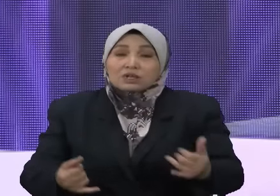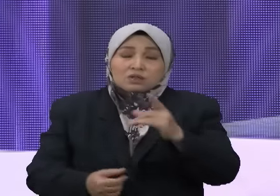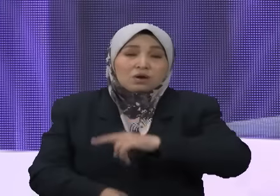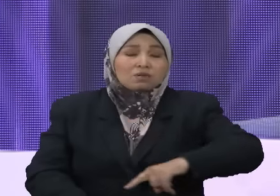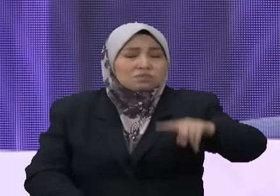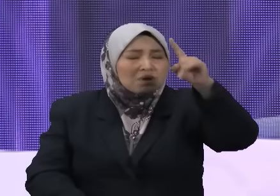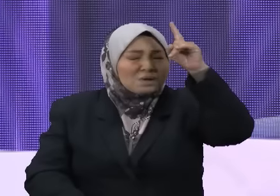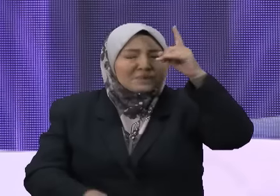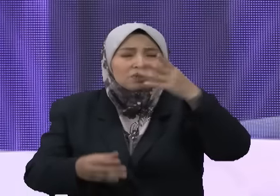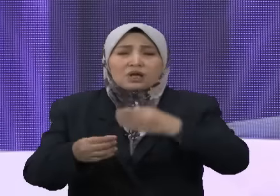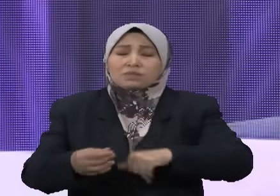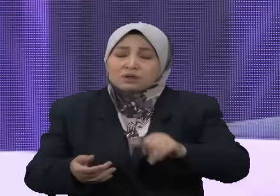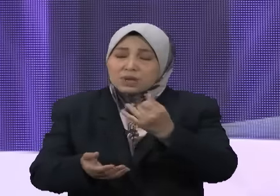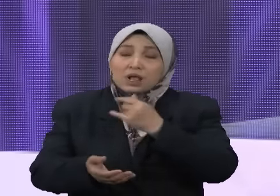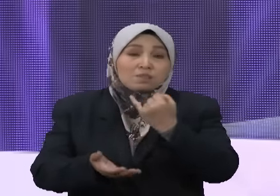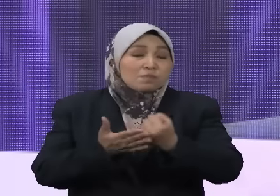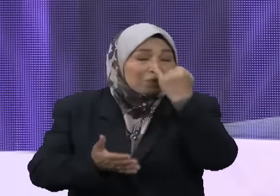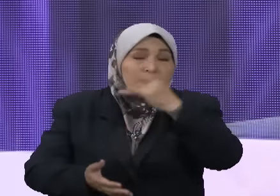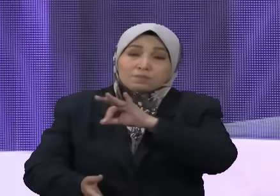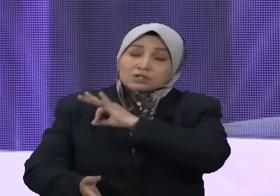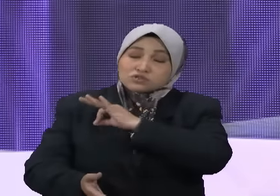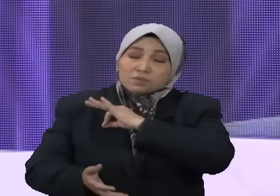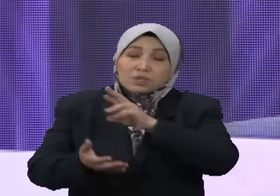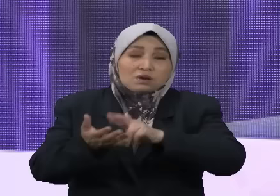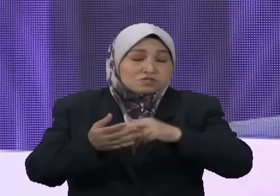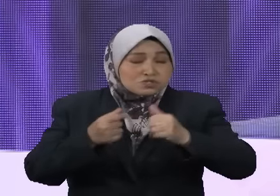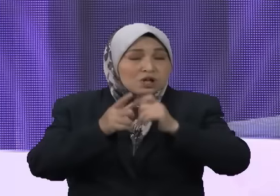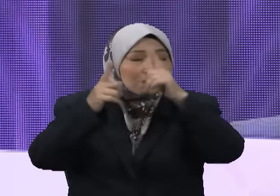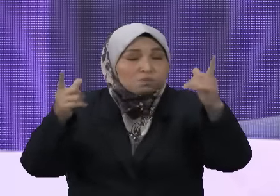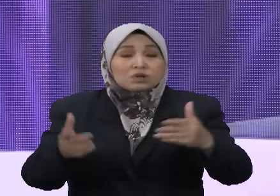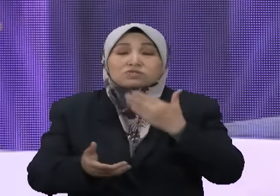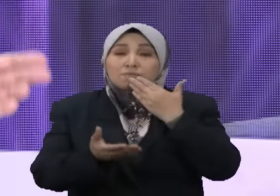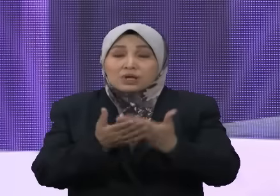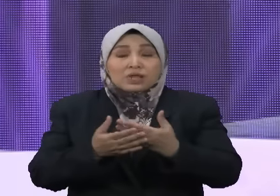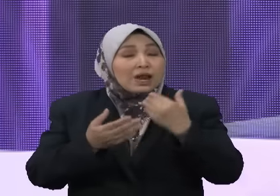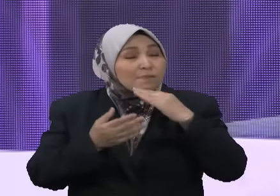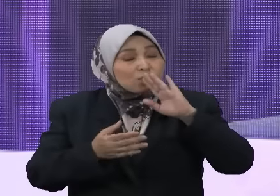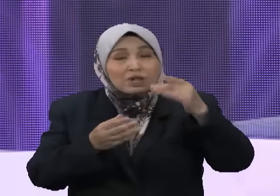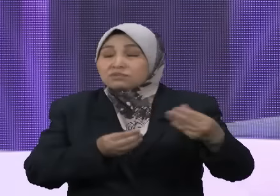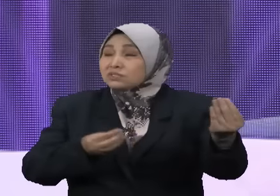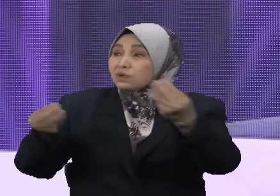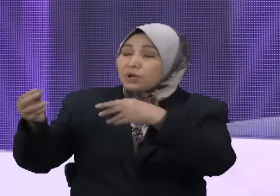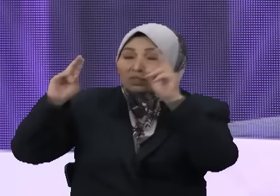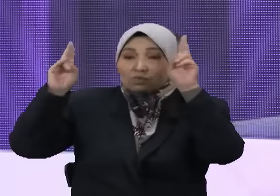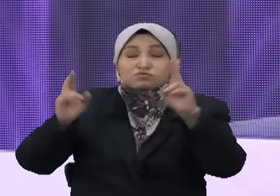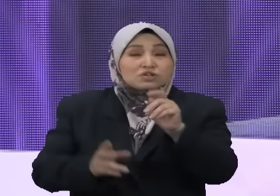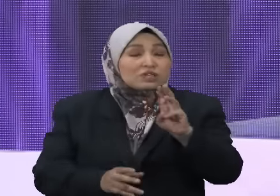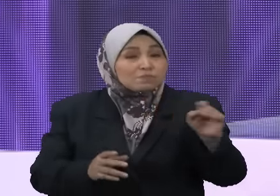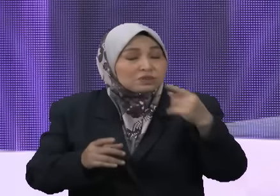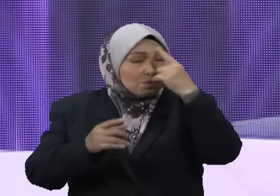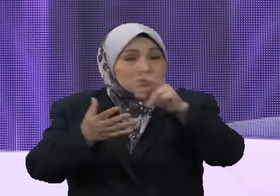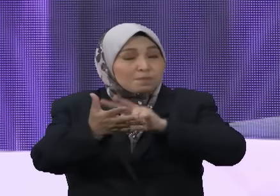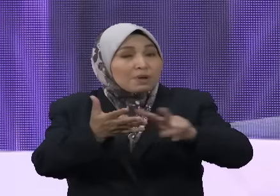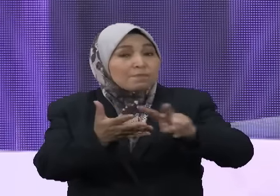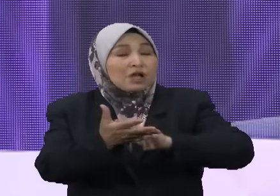allahummaimna Ma yanfauna widna Ilma Alhamdulillah saya serahkan kepada al-fadil Ustaz untuk membacakan Ustaz